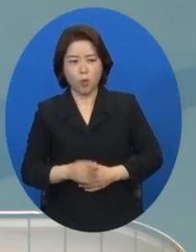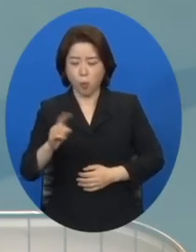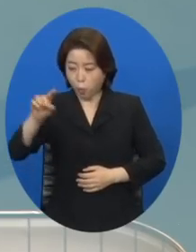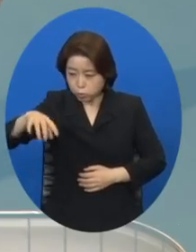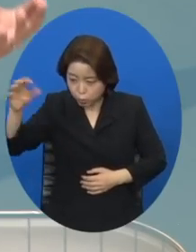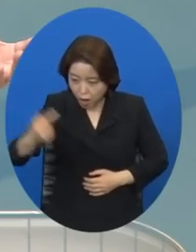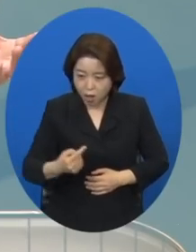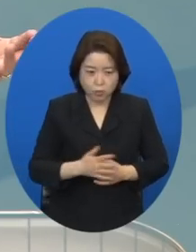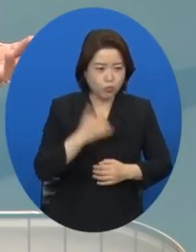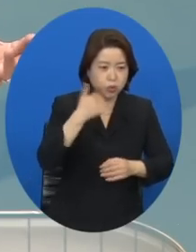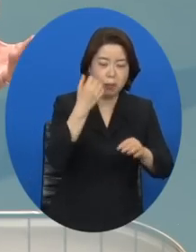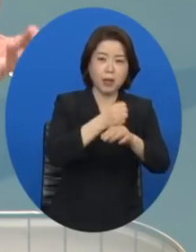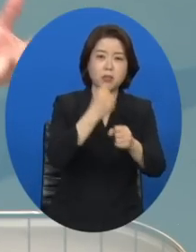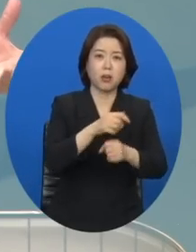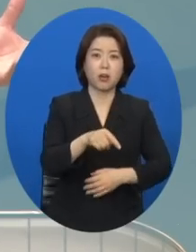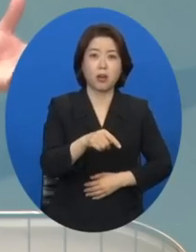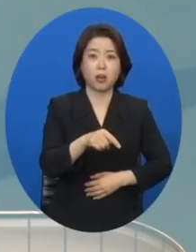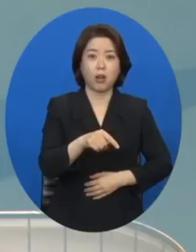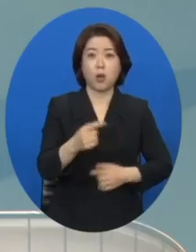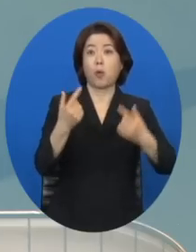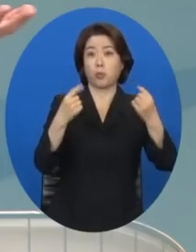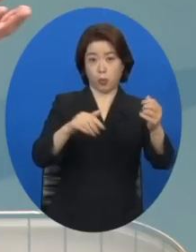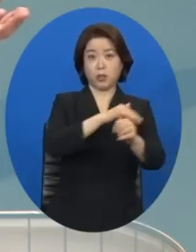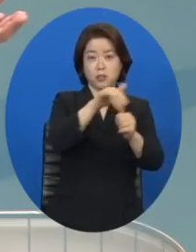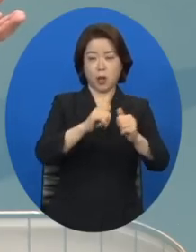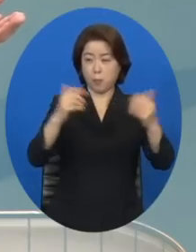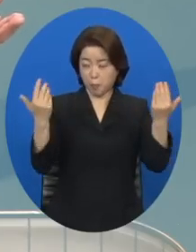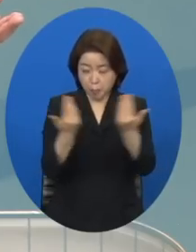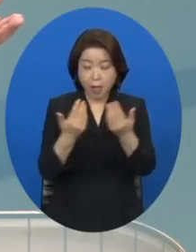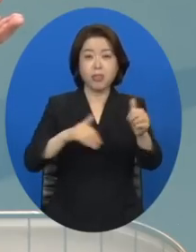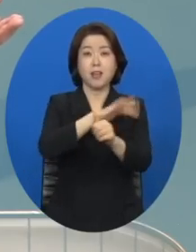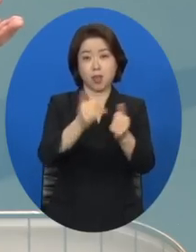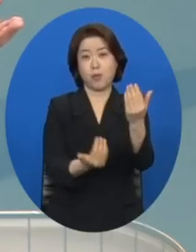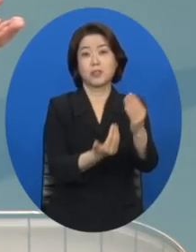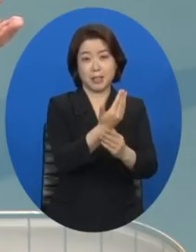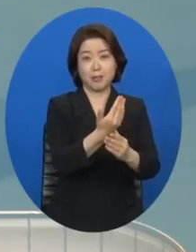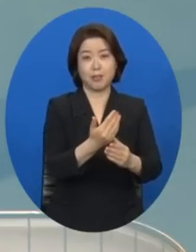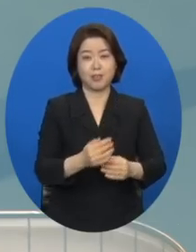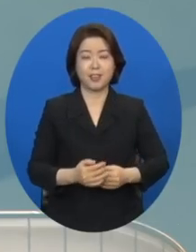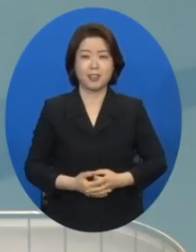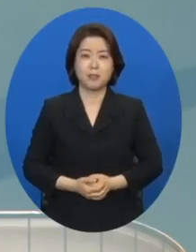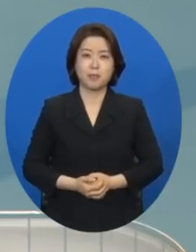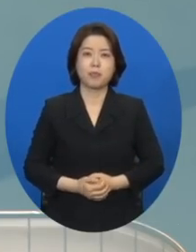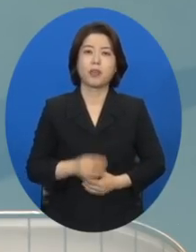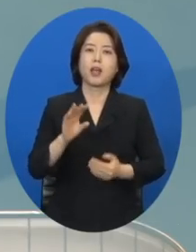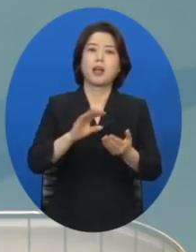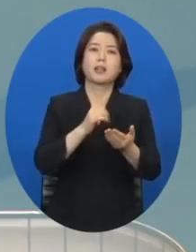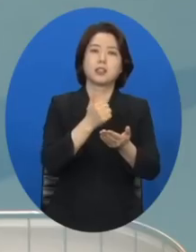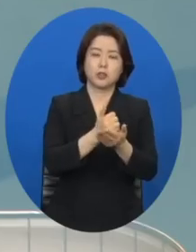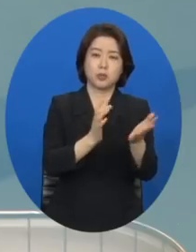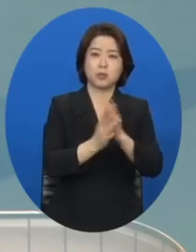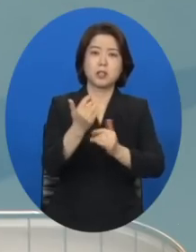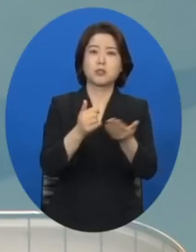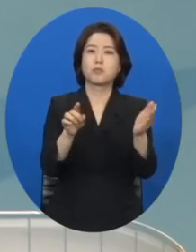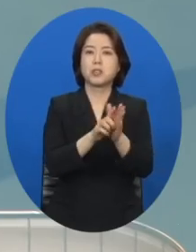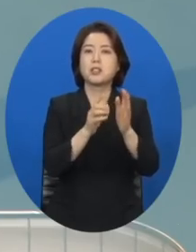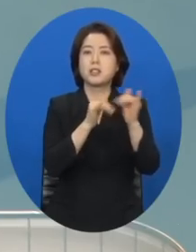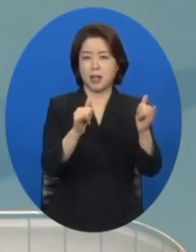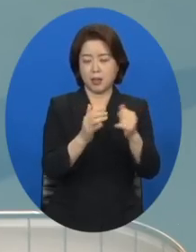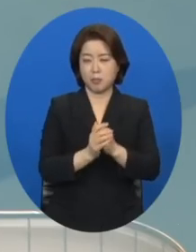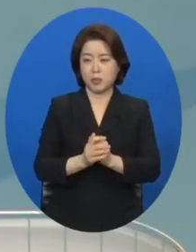누가 생산한 거지 이렇게 되는 거지 똑같이 완전 반대 일이 벌어지는 거예요 그리스도인들이 세상에서